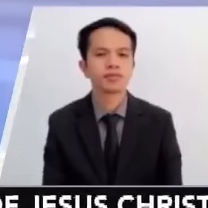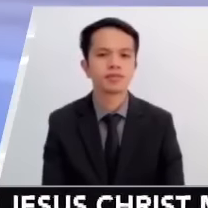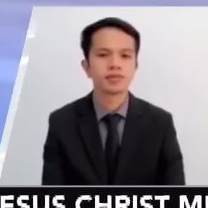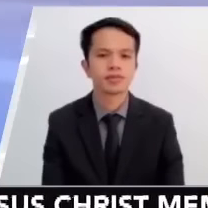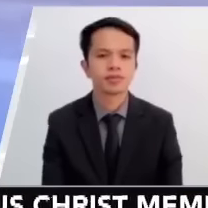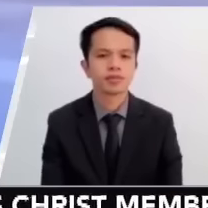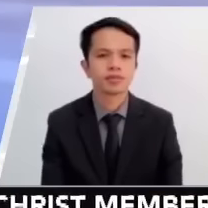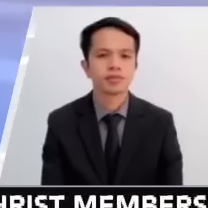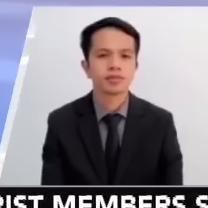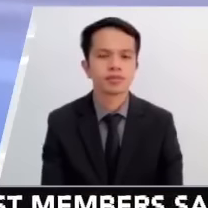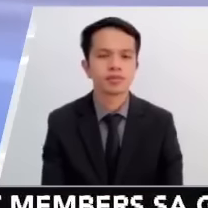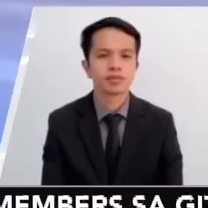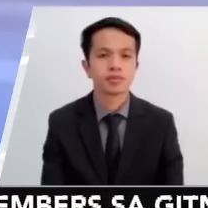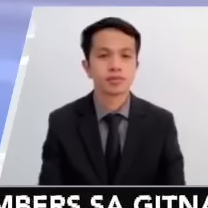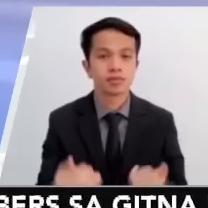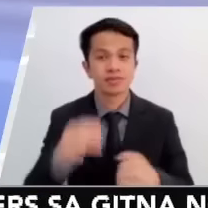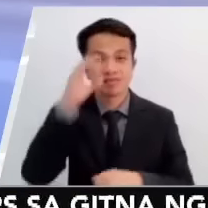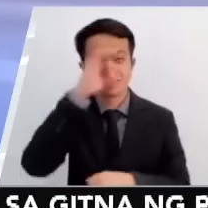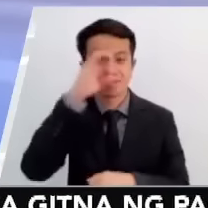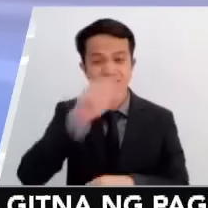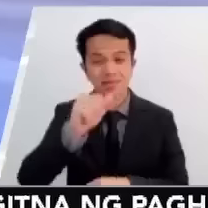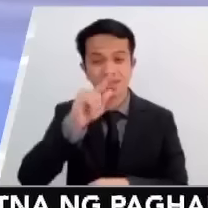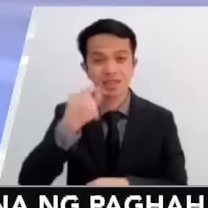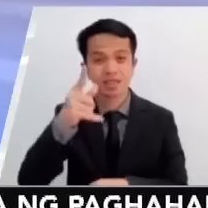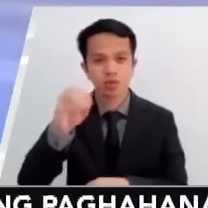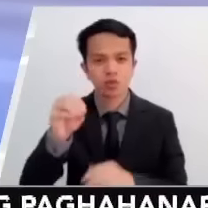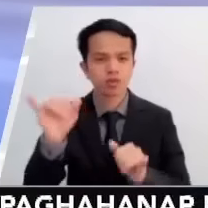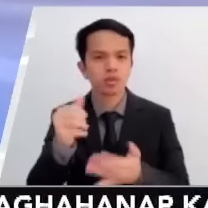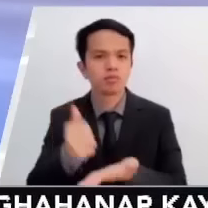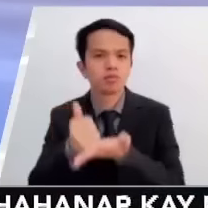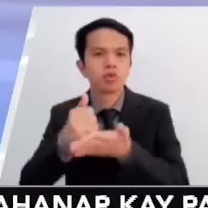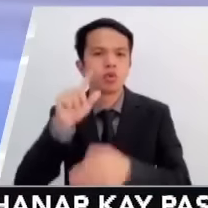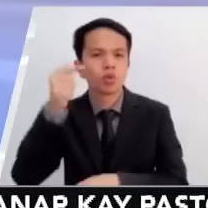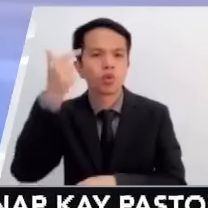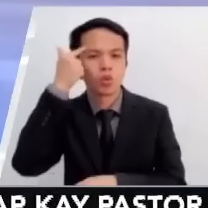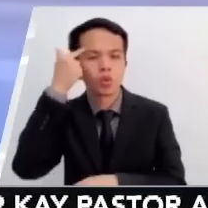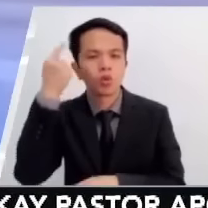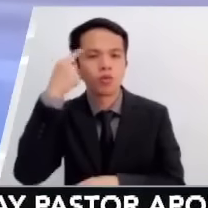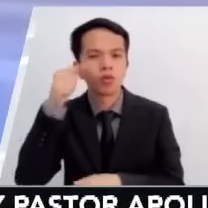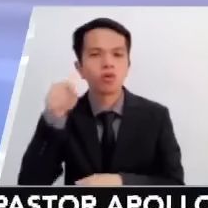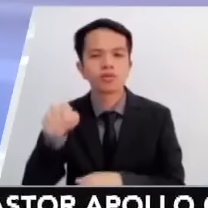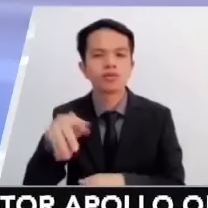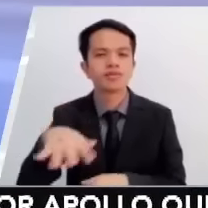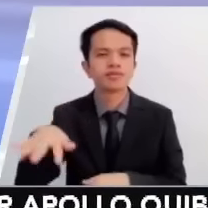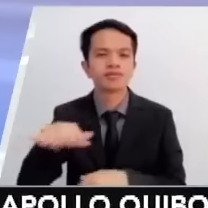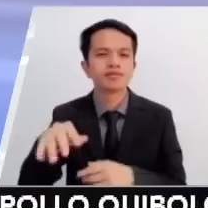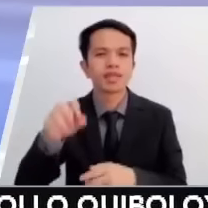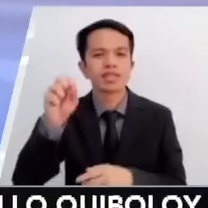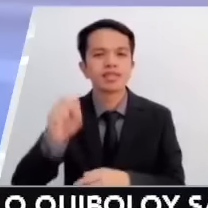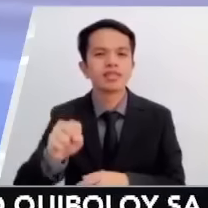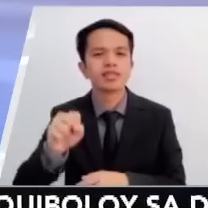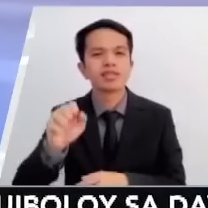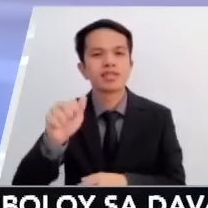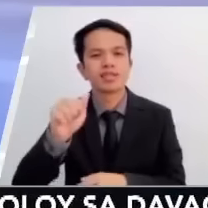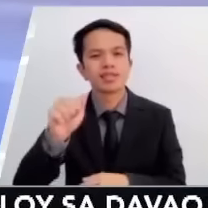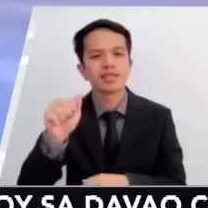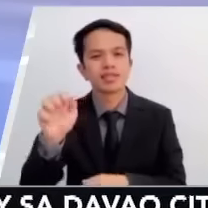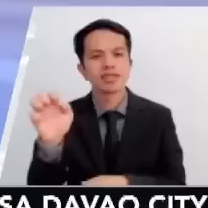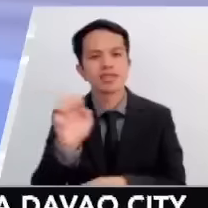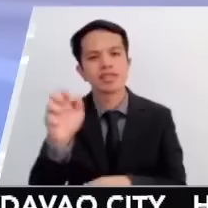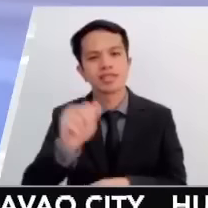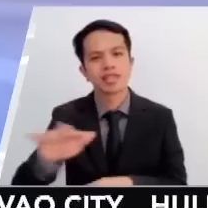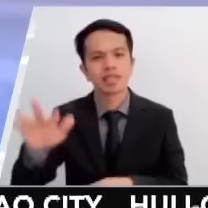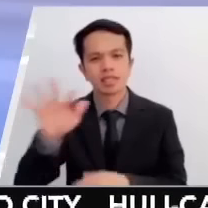taog naayo ng paghahanap kay Alice goo at pakikipagtulungan ng pamahalaan sa counterpart authority sa Southeast Asia kausapin natin si presid National anti-organized